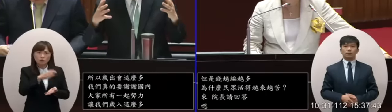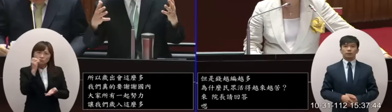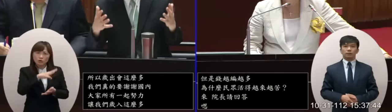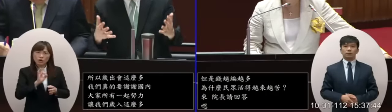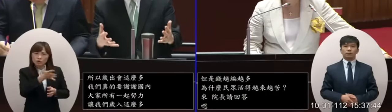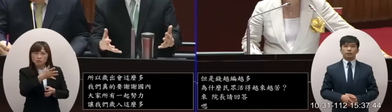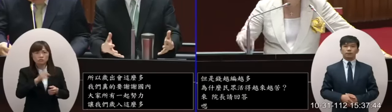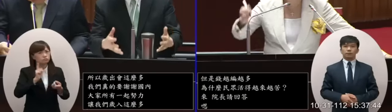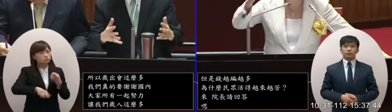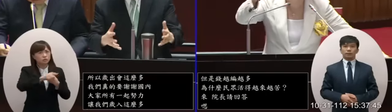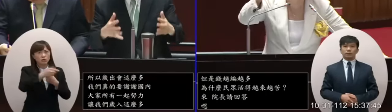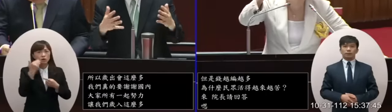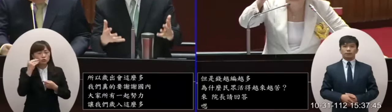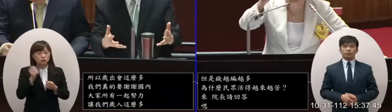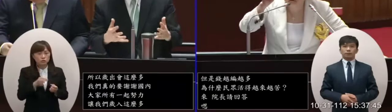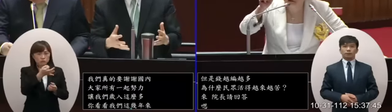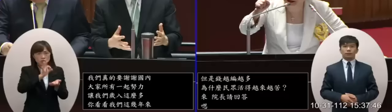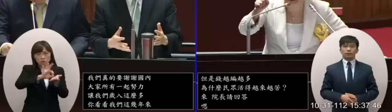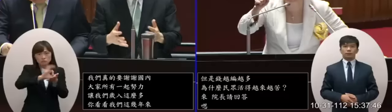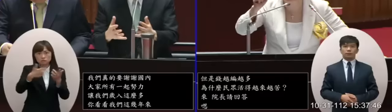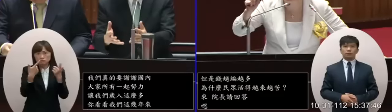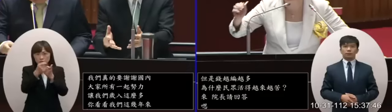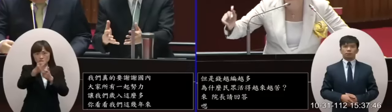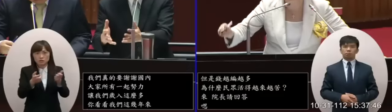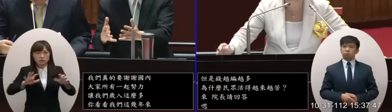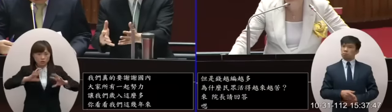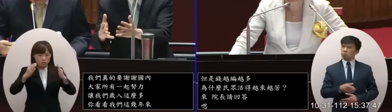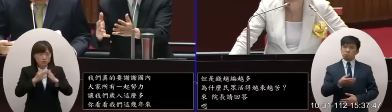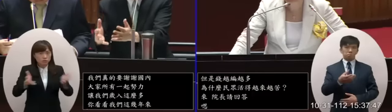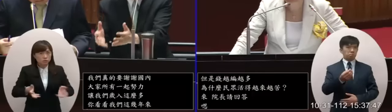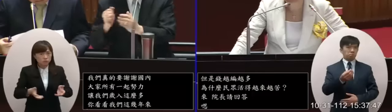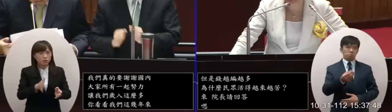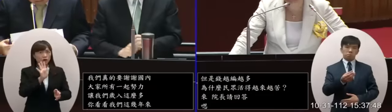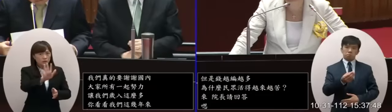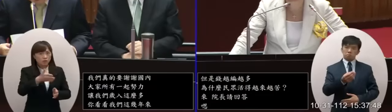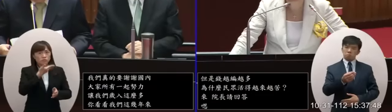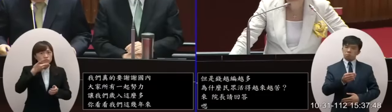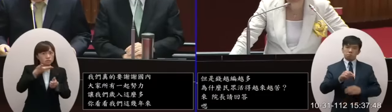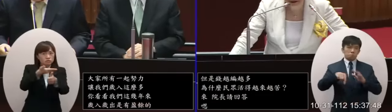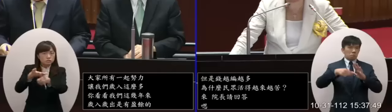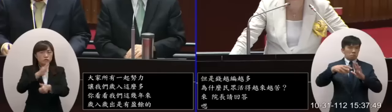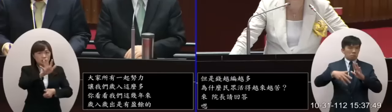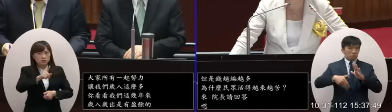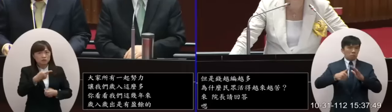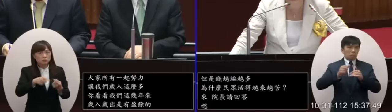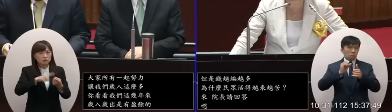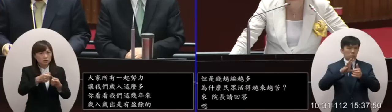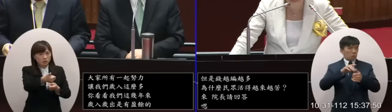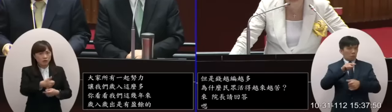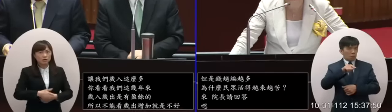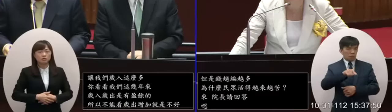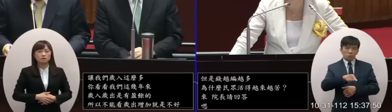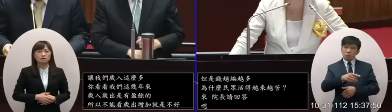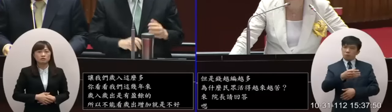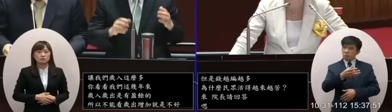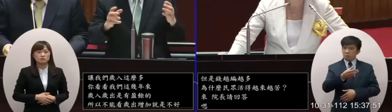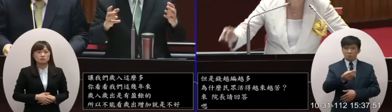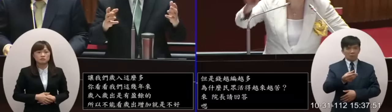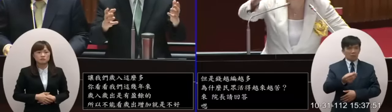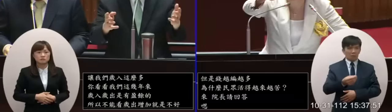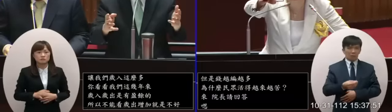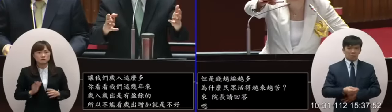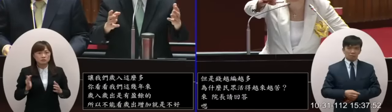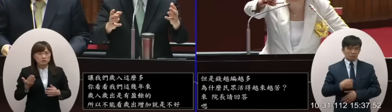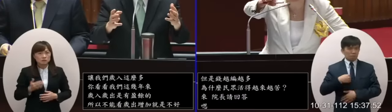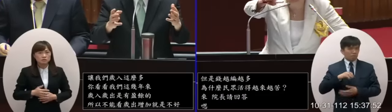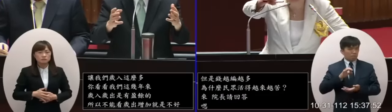设，那使得这个台湾越来越强烈， 没有 我们应该是认为是好的。 院长，就是因为没有，所以我担心了。